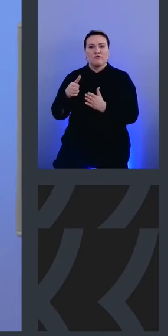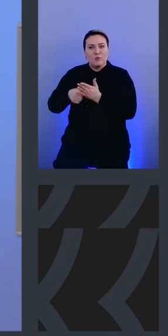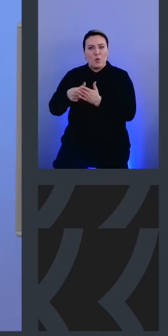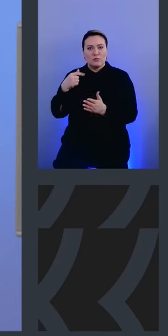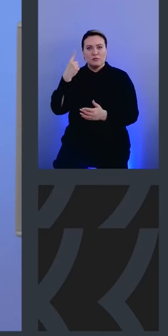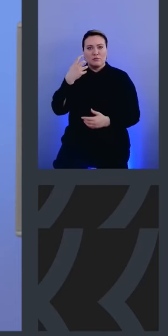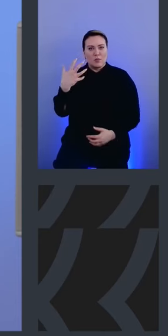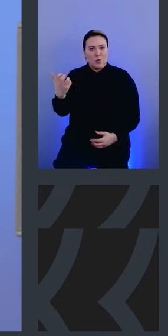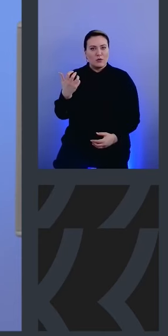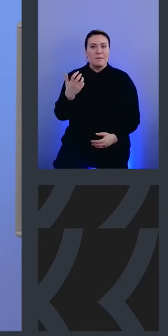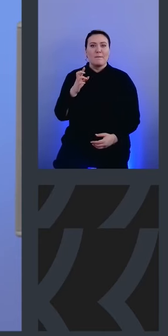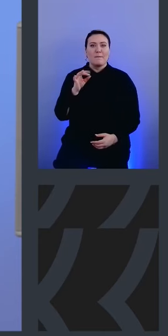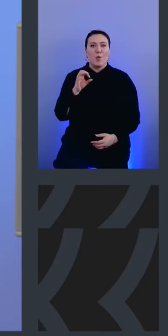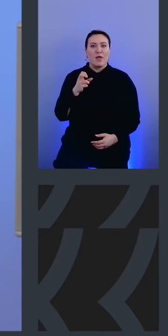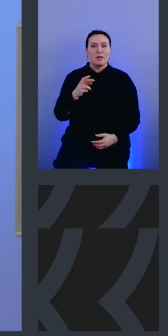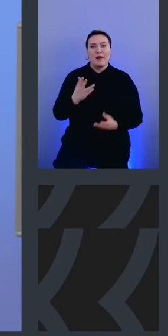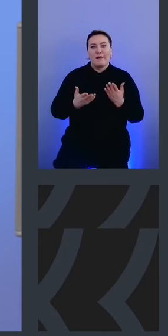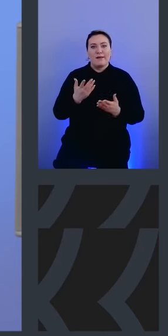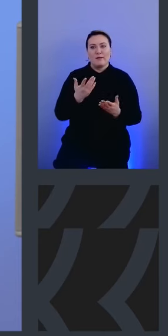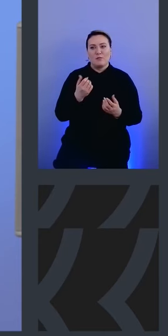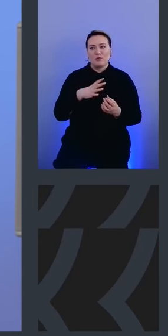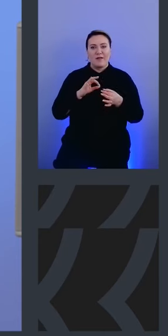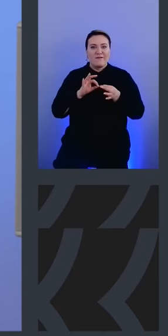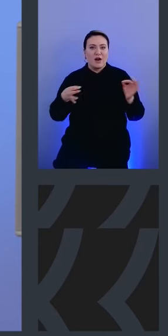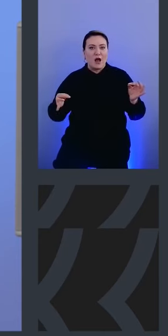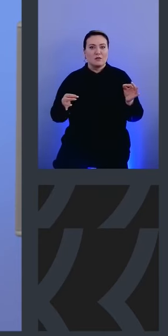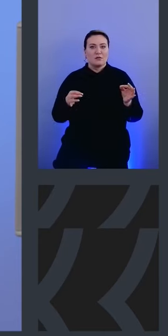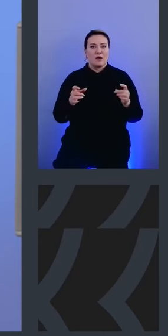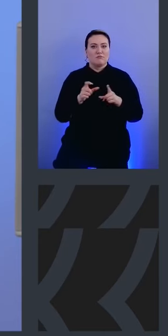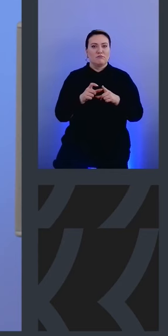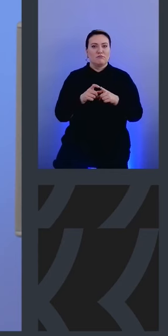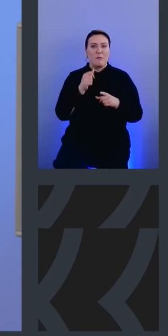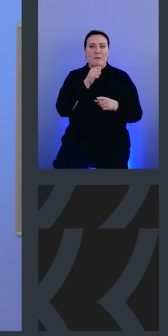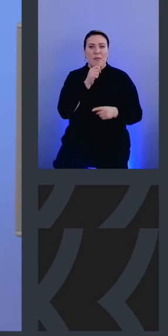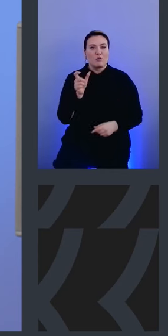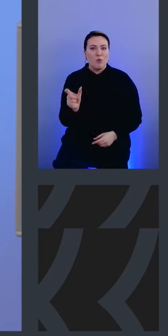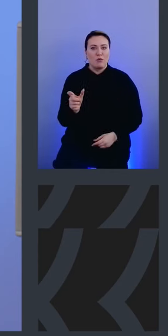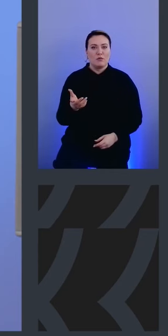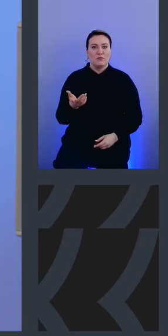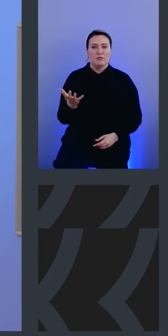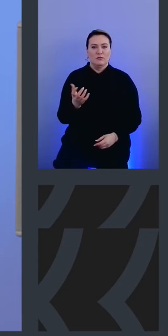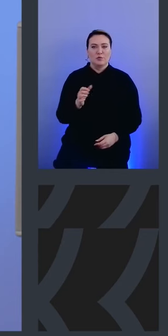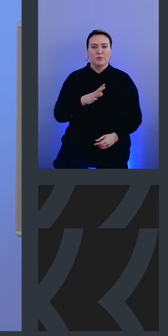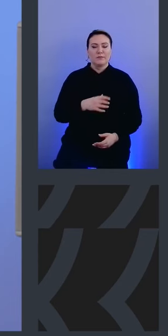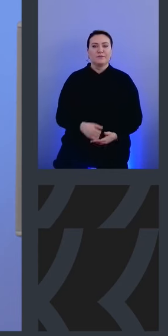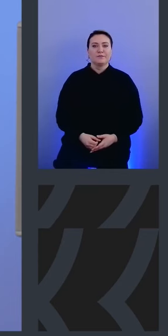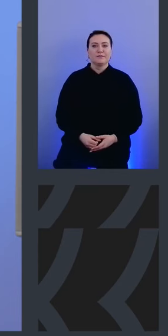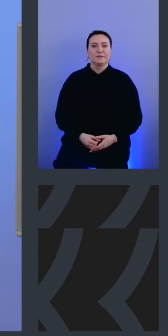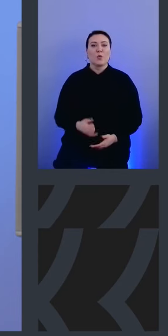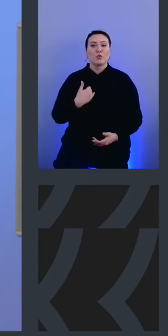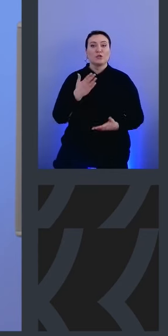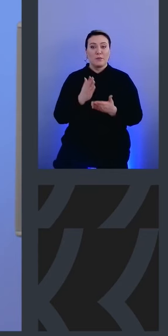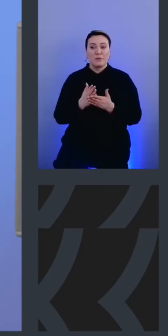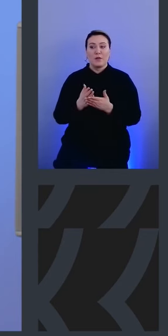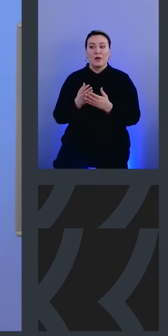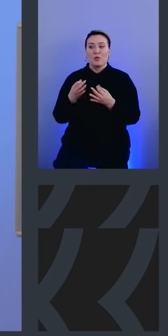Или можно какую-то, опять-таки, фраза, пароль? У нас сейчас поддержан доступ к